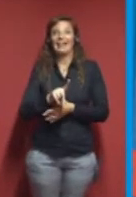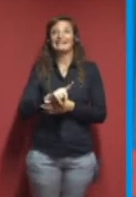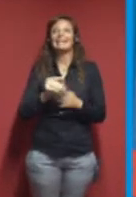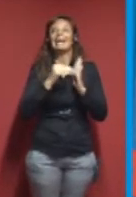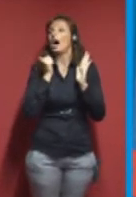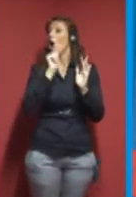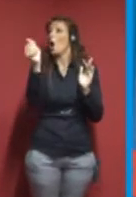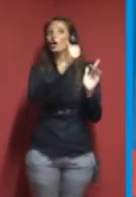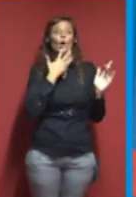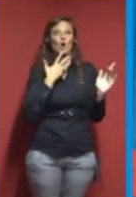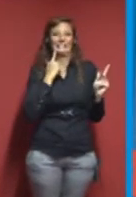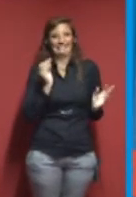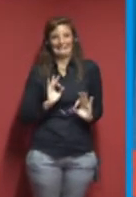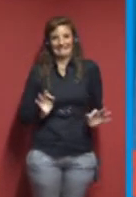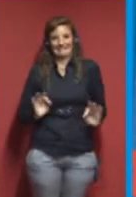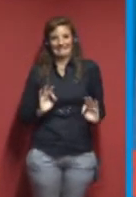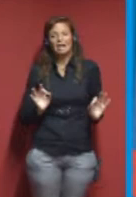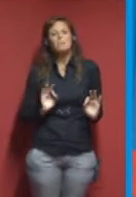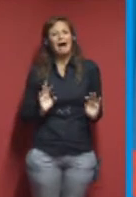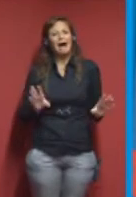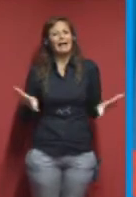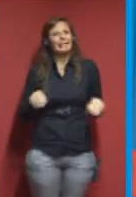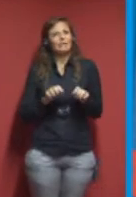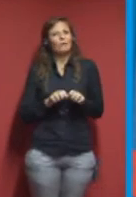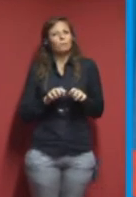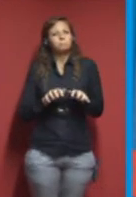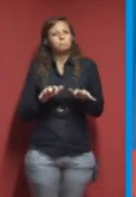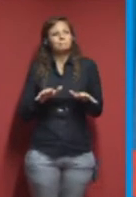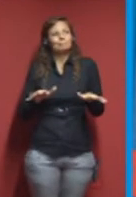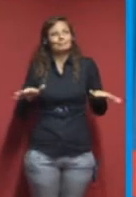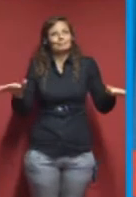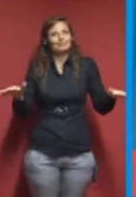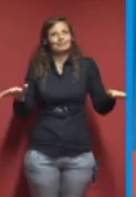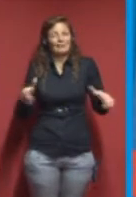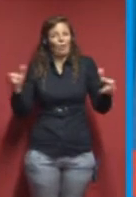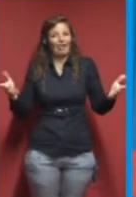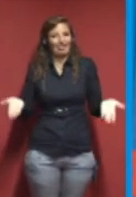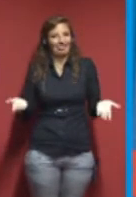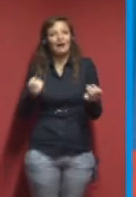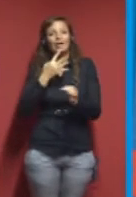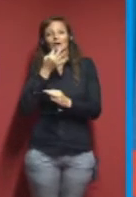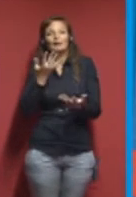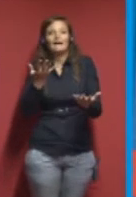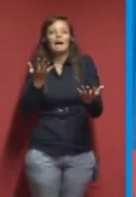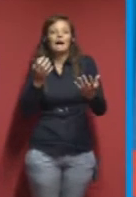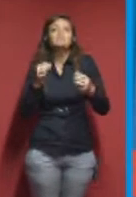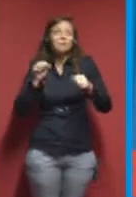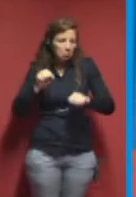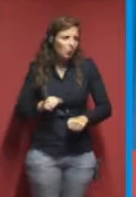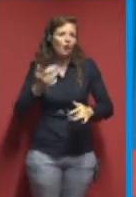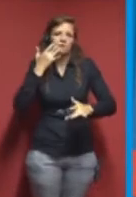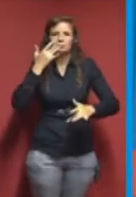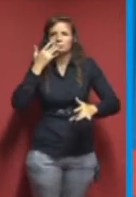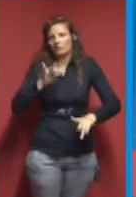però sta diventando sempre più popolare è possibile andare sicuramente su internet